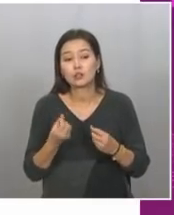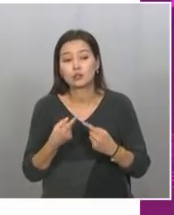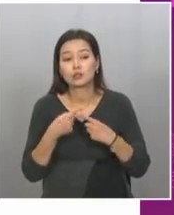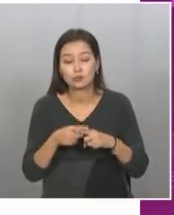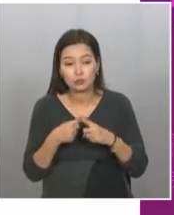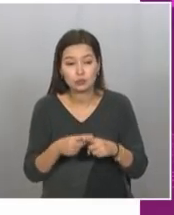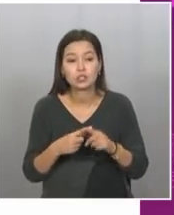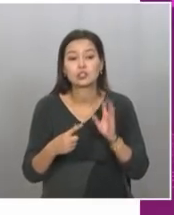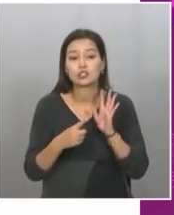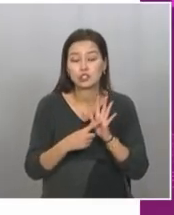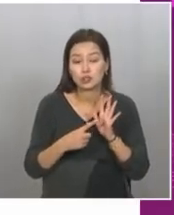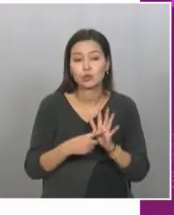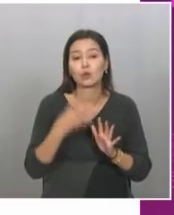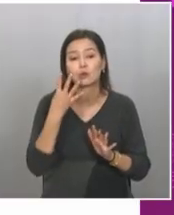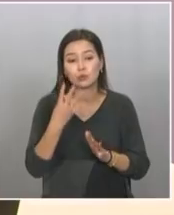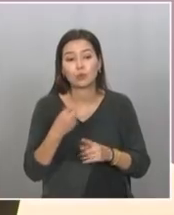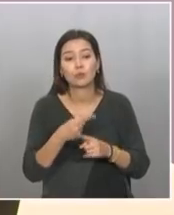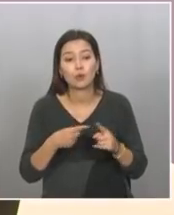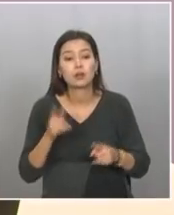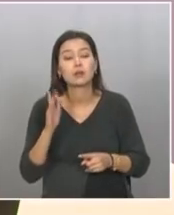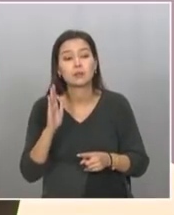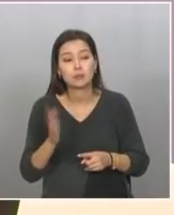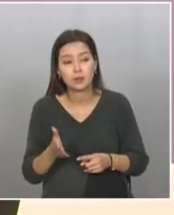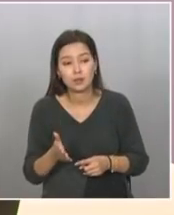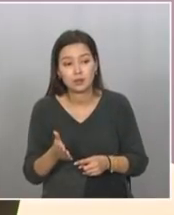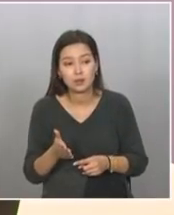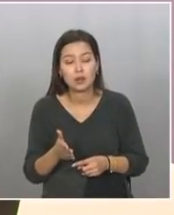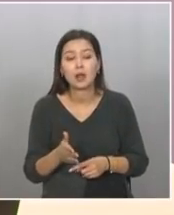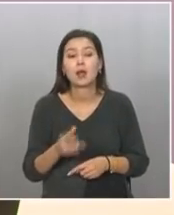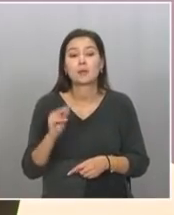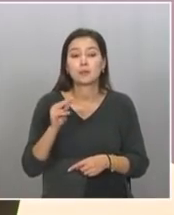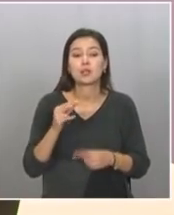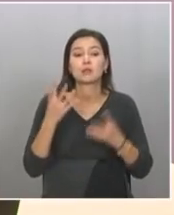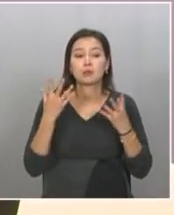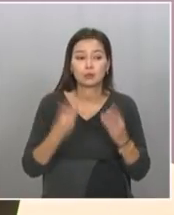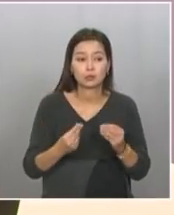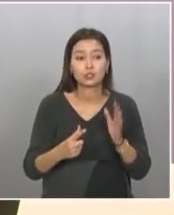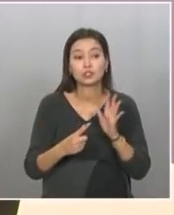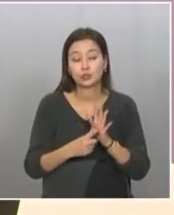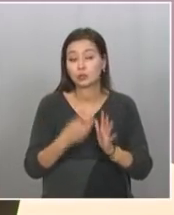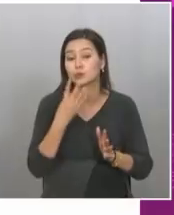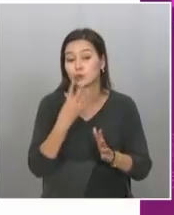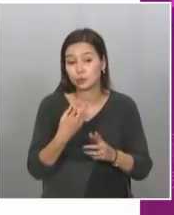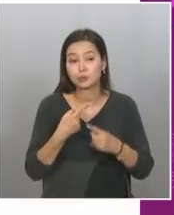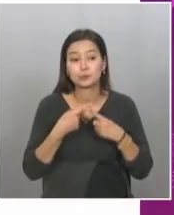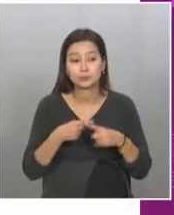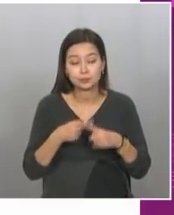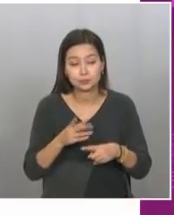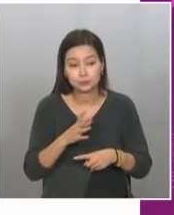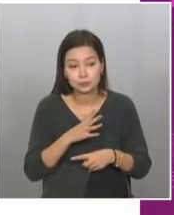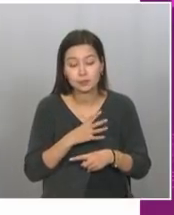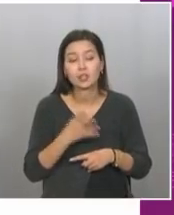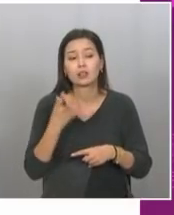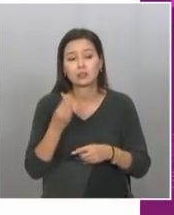7-ден 4 бөлігі бар екен. Бейсенбі күні 7-ден 4 бөлігін тоқиды, ал